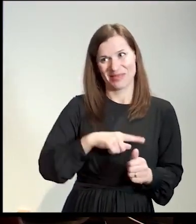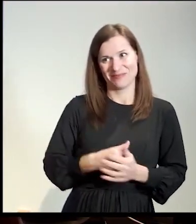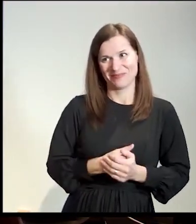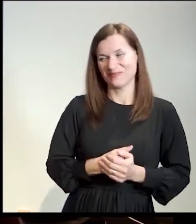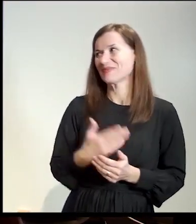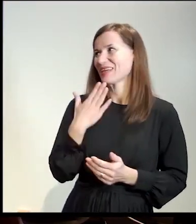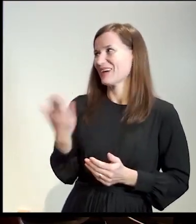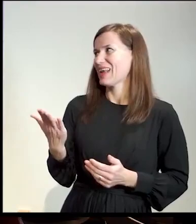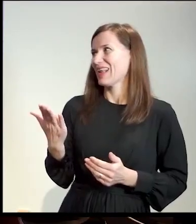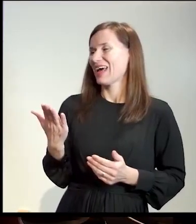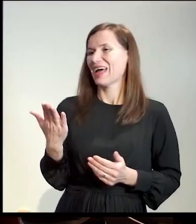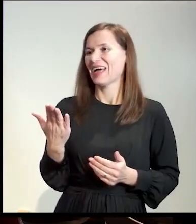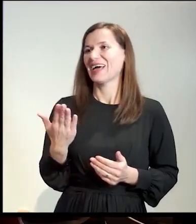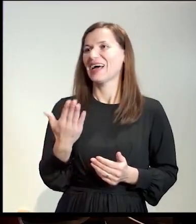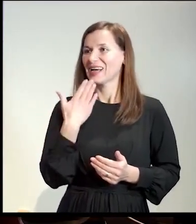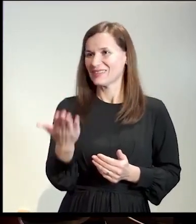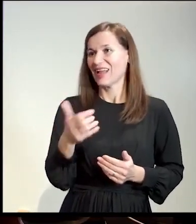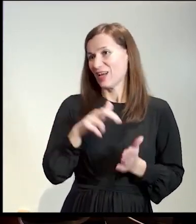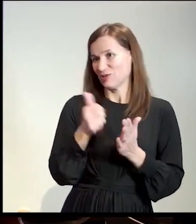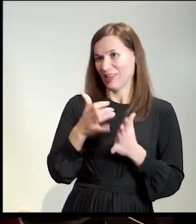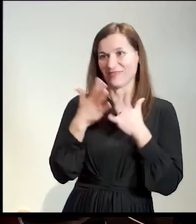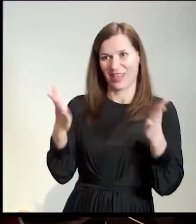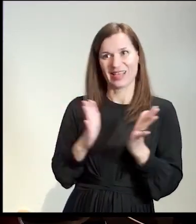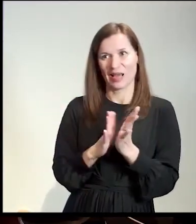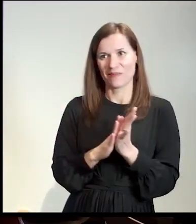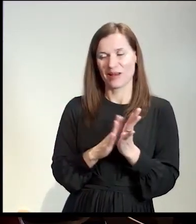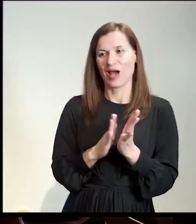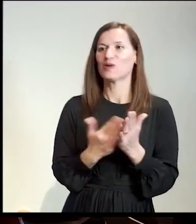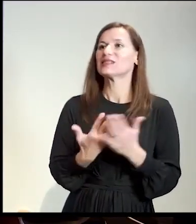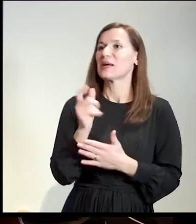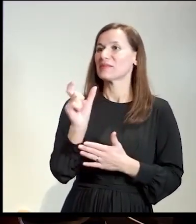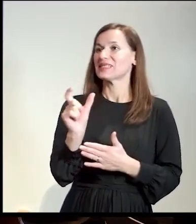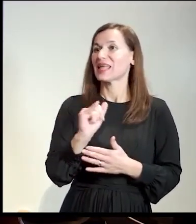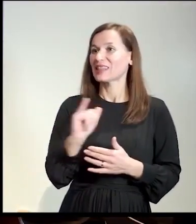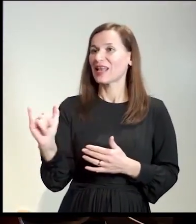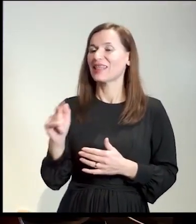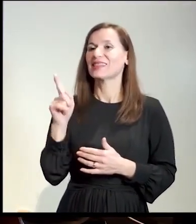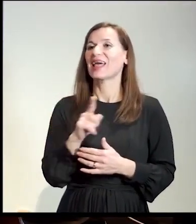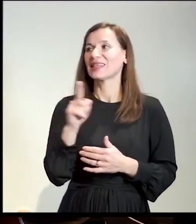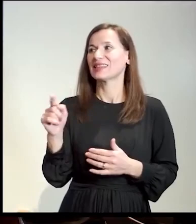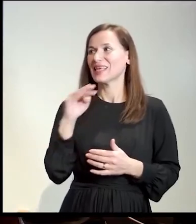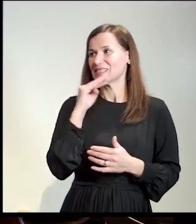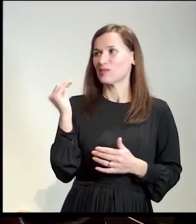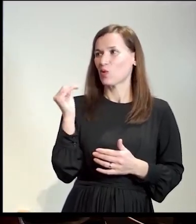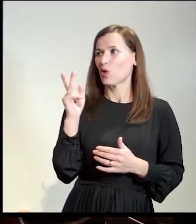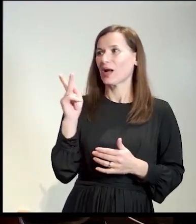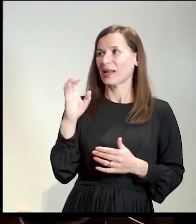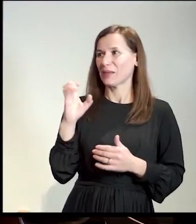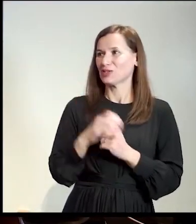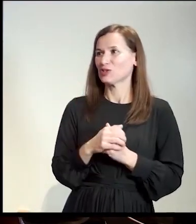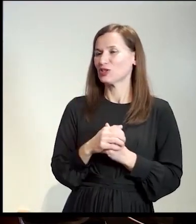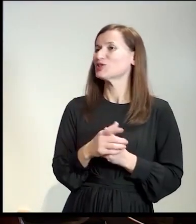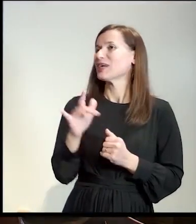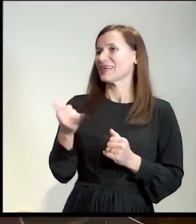Hvala lepa. En velik aplavz za besedo leta in Simono Klemenčič, ki